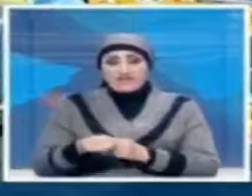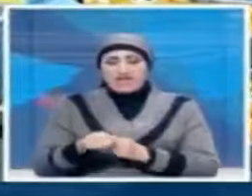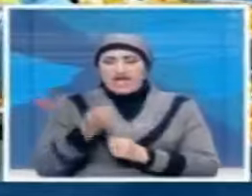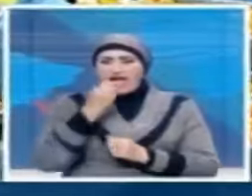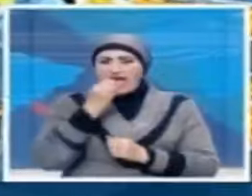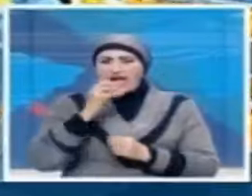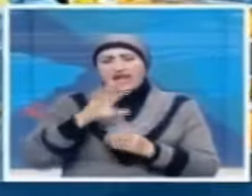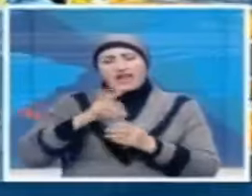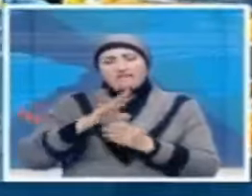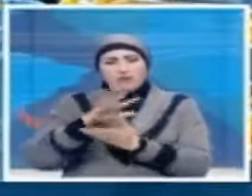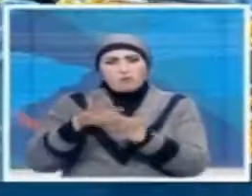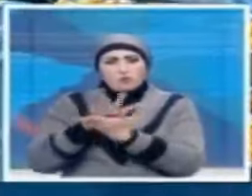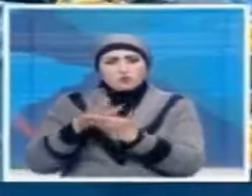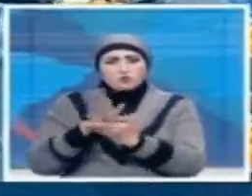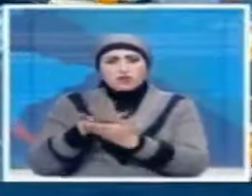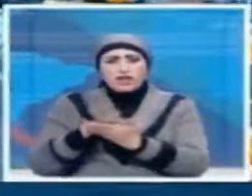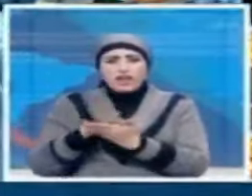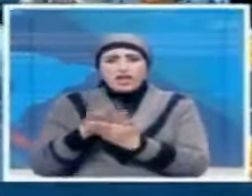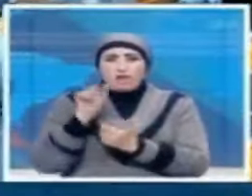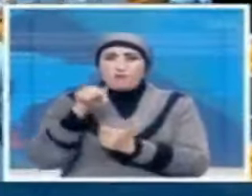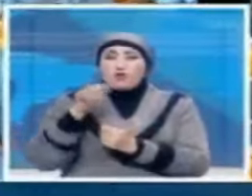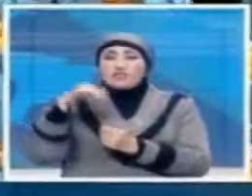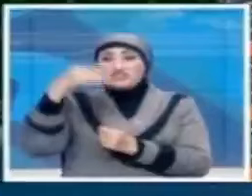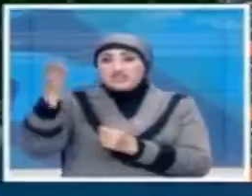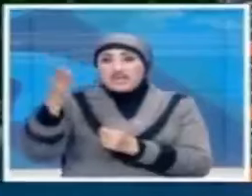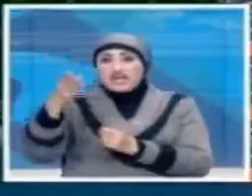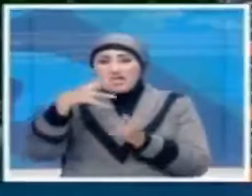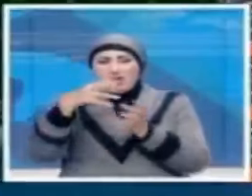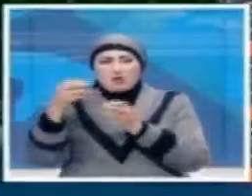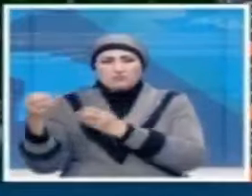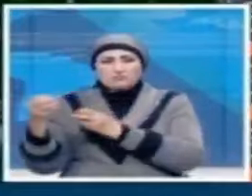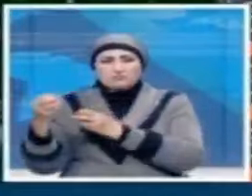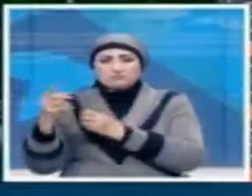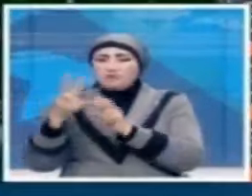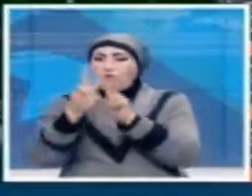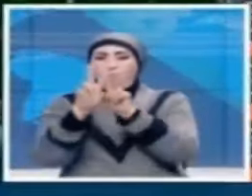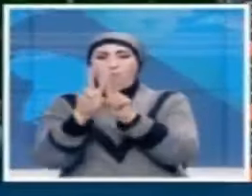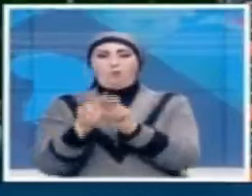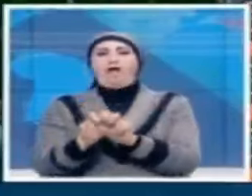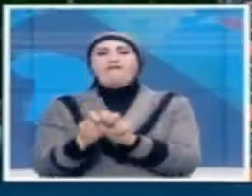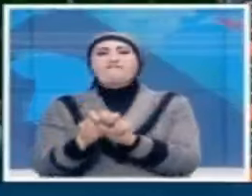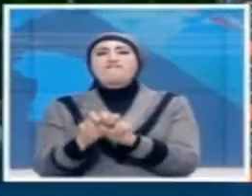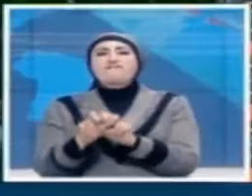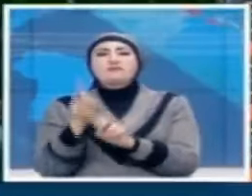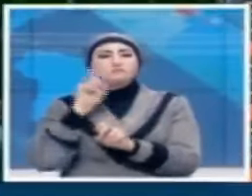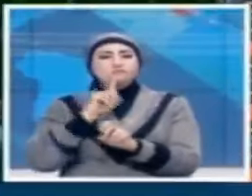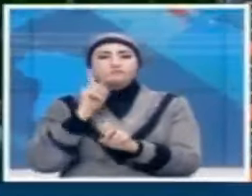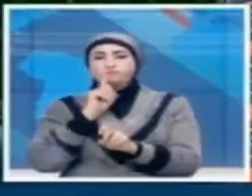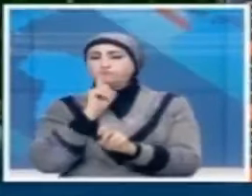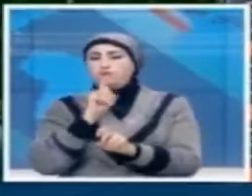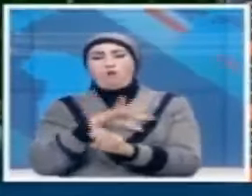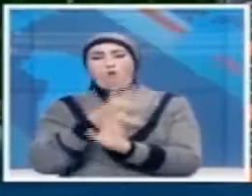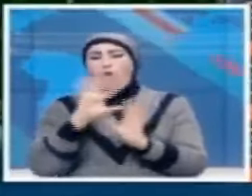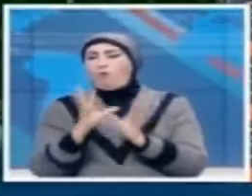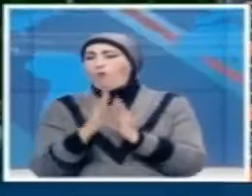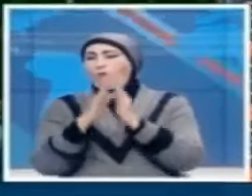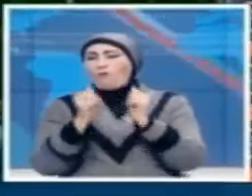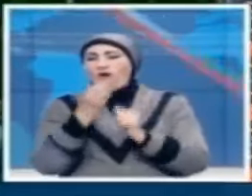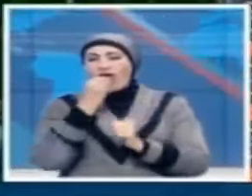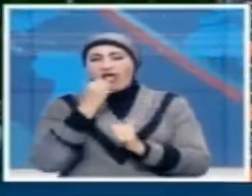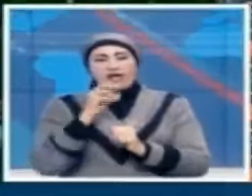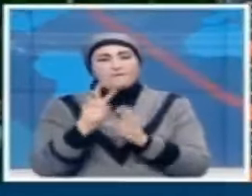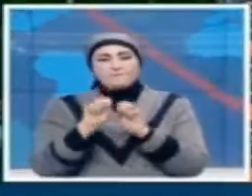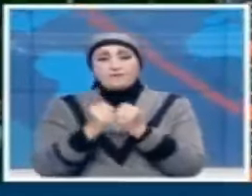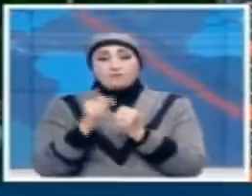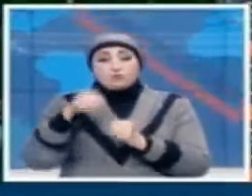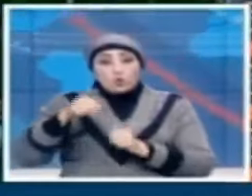فيها مشكلة ممكن الدولة اللي استقبلت هذه الشحنة تروح موقفة استيراد من مصر بالكامل. النهاردة لا،